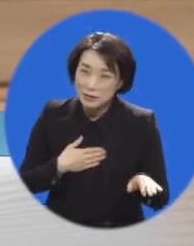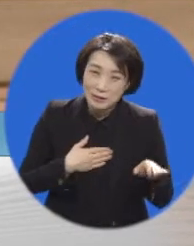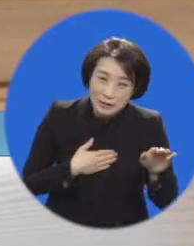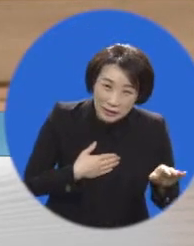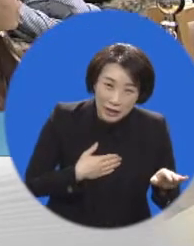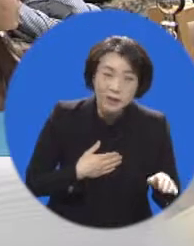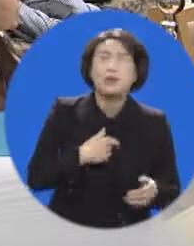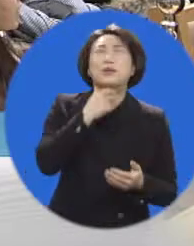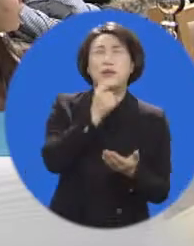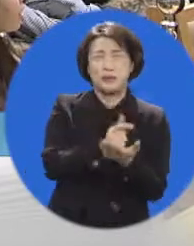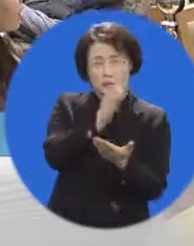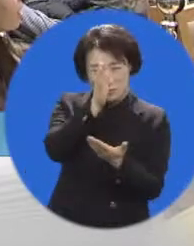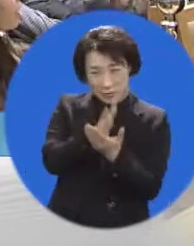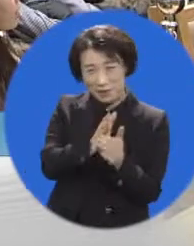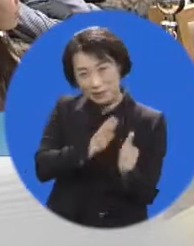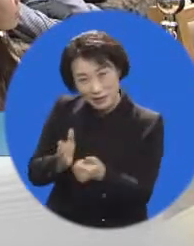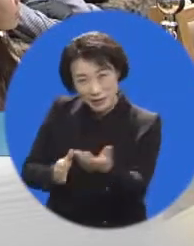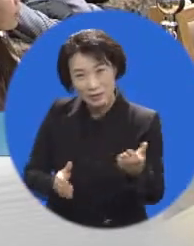절대 속지 마라.